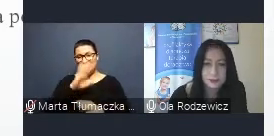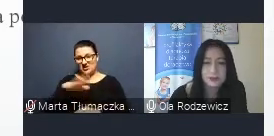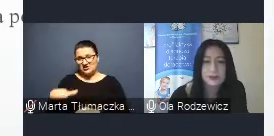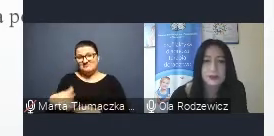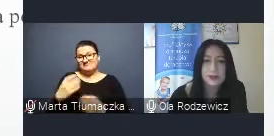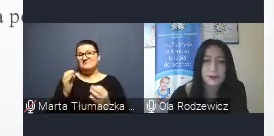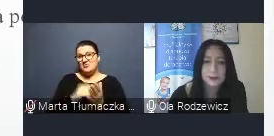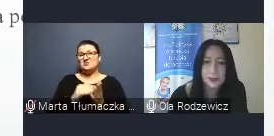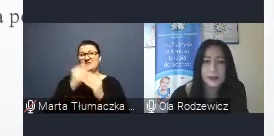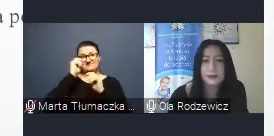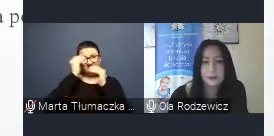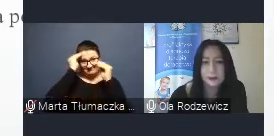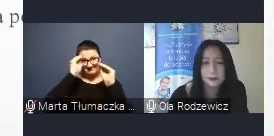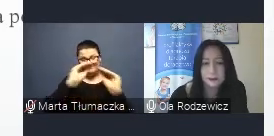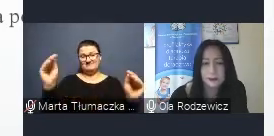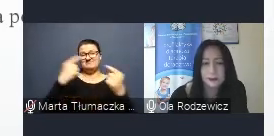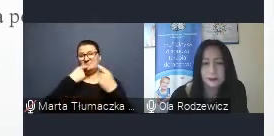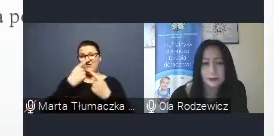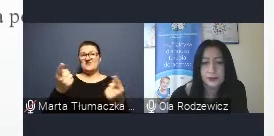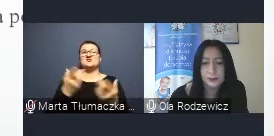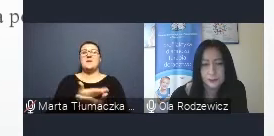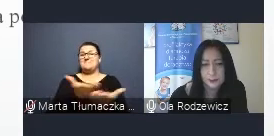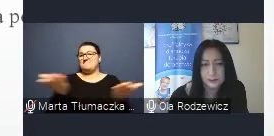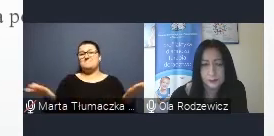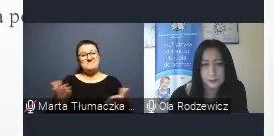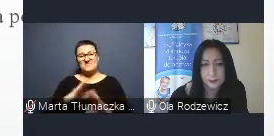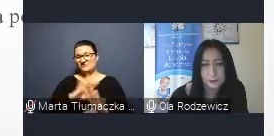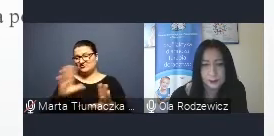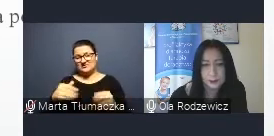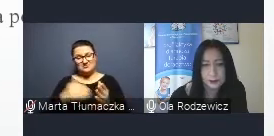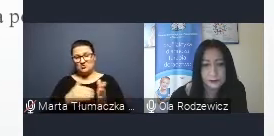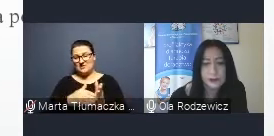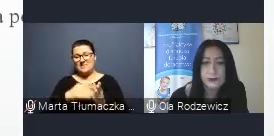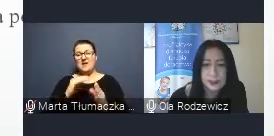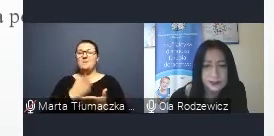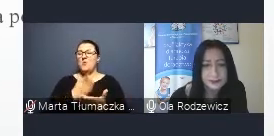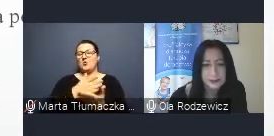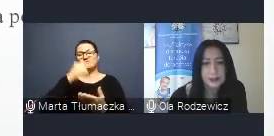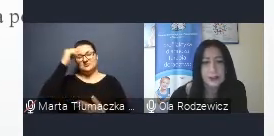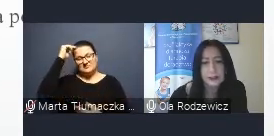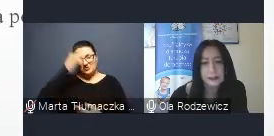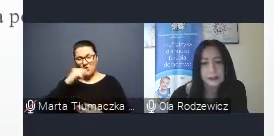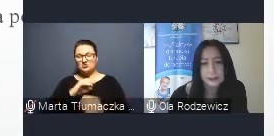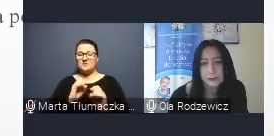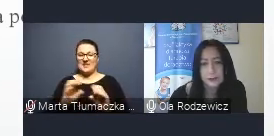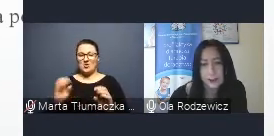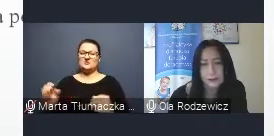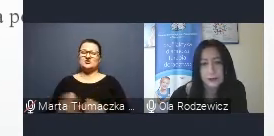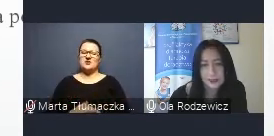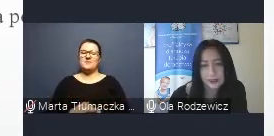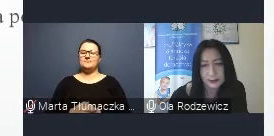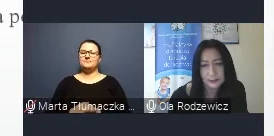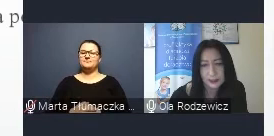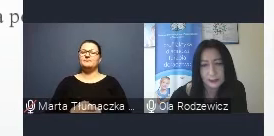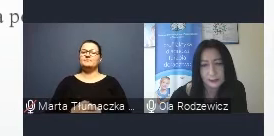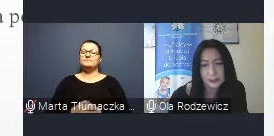że wszyscy wymagamy objęcia pomocą psychologiczno-pedagogiczną i wszyscy jesteśmy osobami